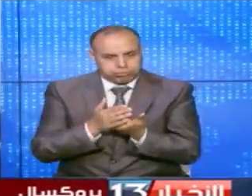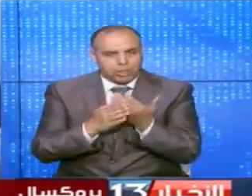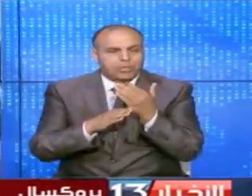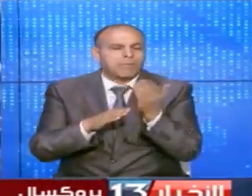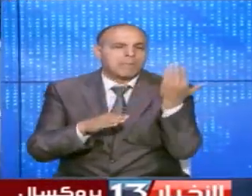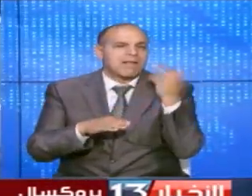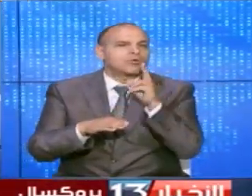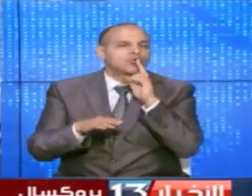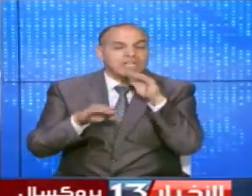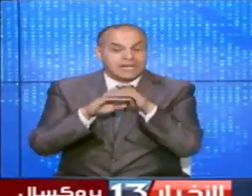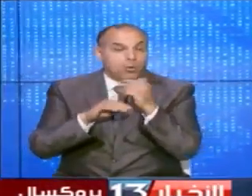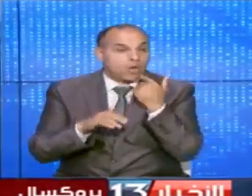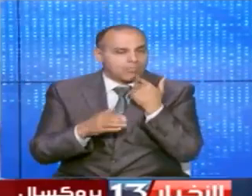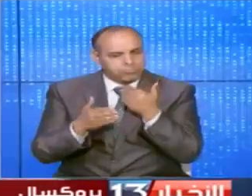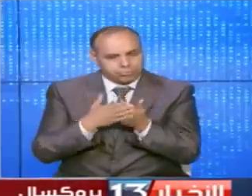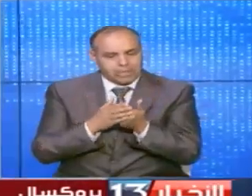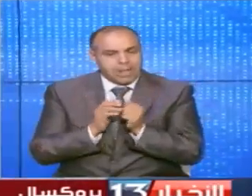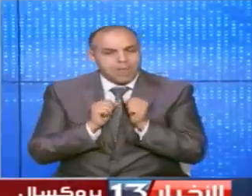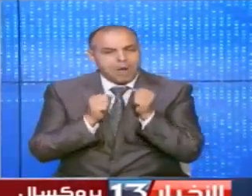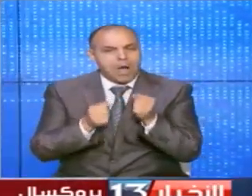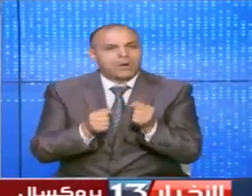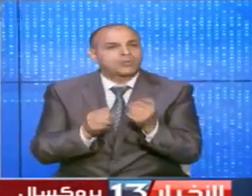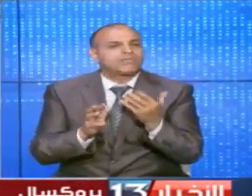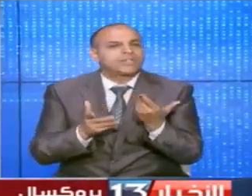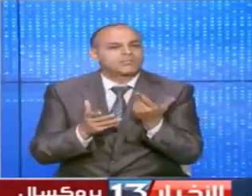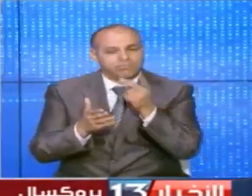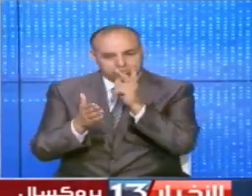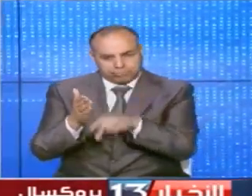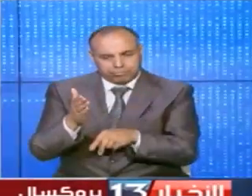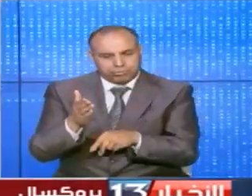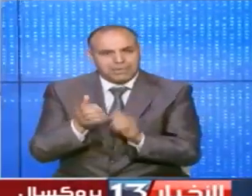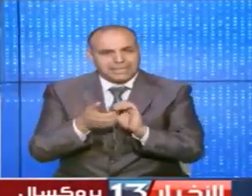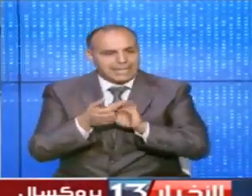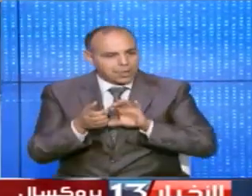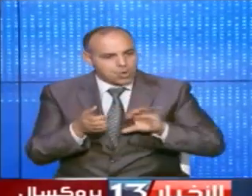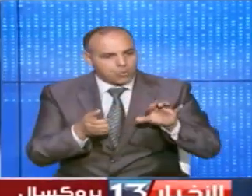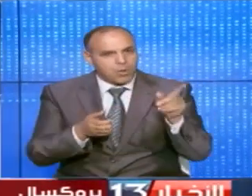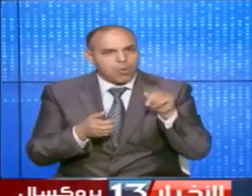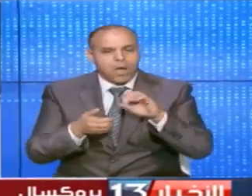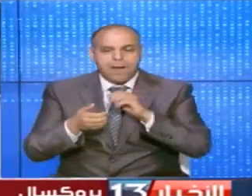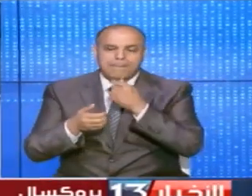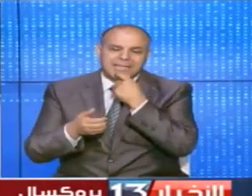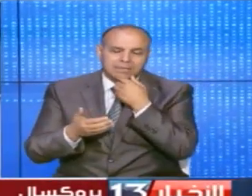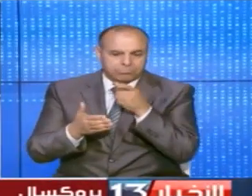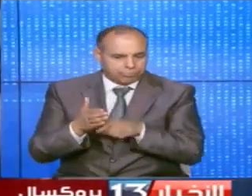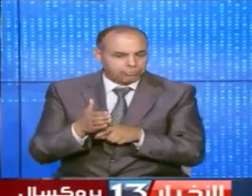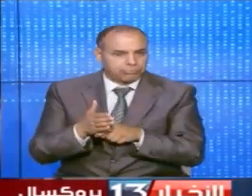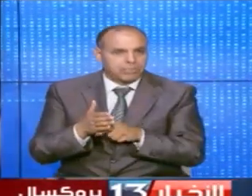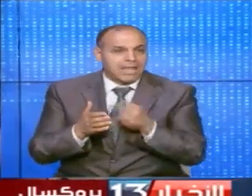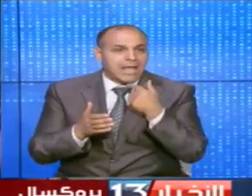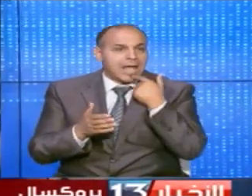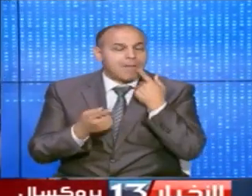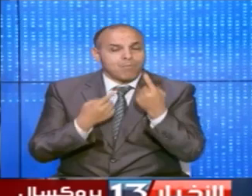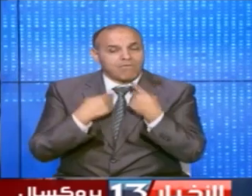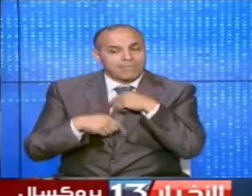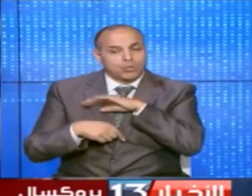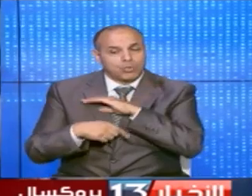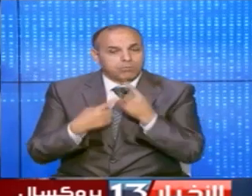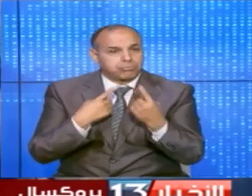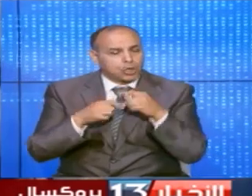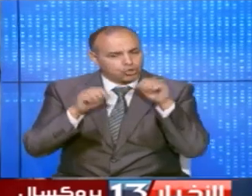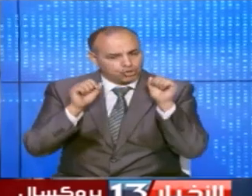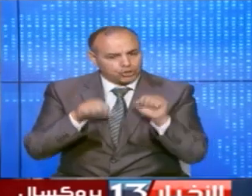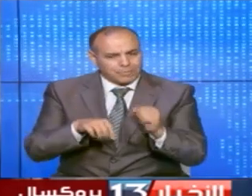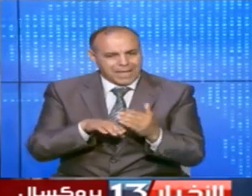ليله البارحه في محاوله للتوصل الى اتفاق بين الاتحاد الاوروبي وبريطانيا اعتبر المفاوضون انه ممكن